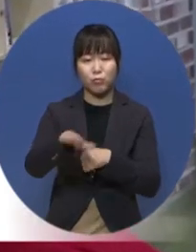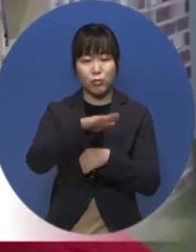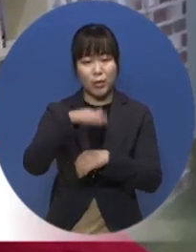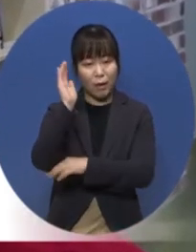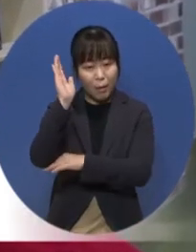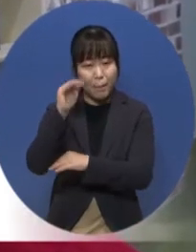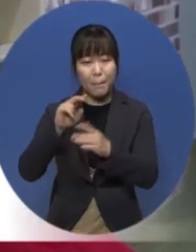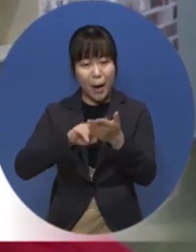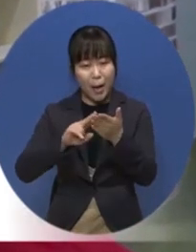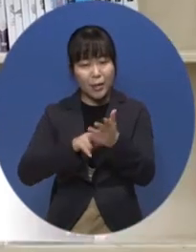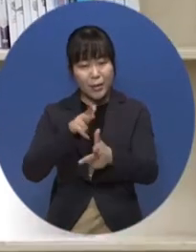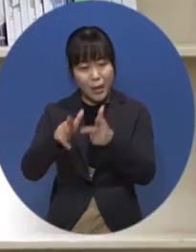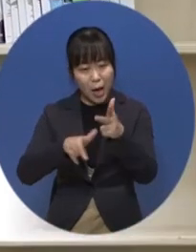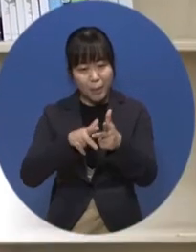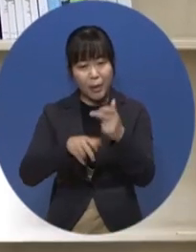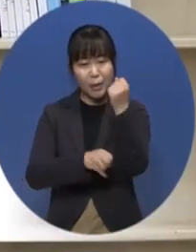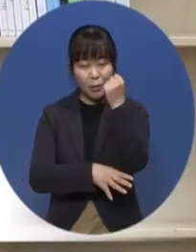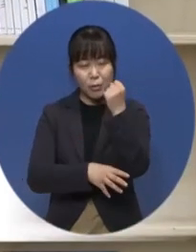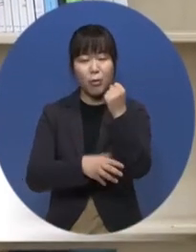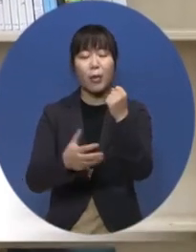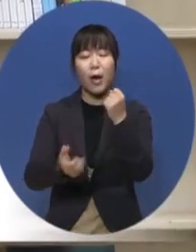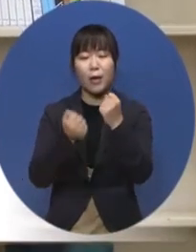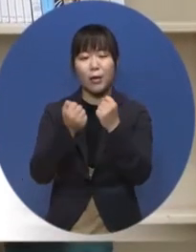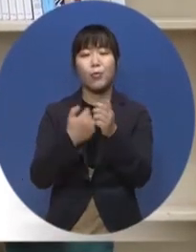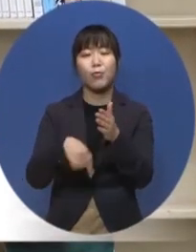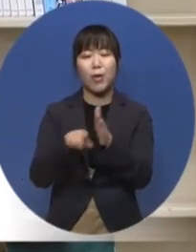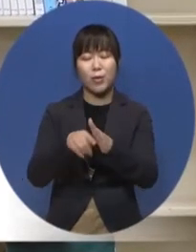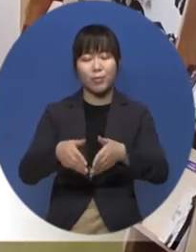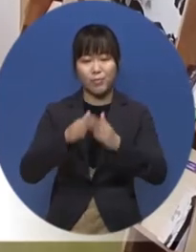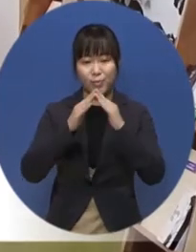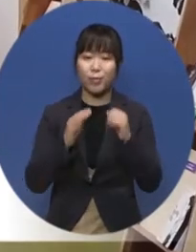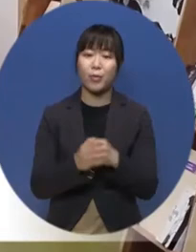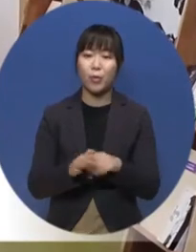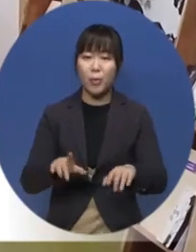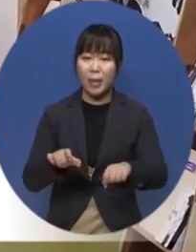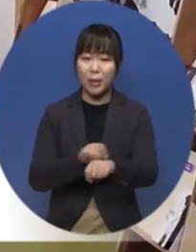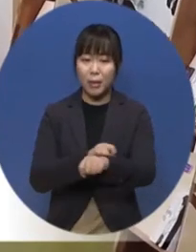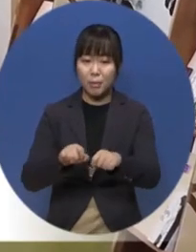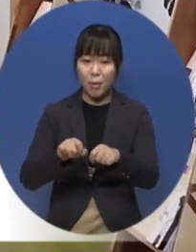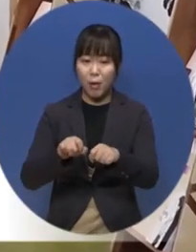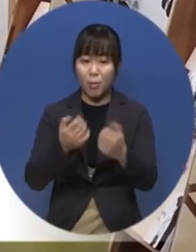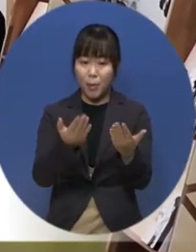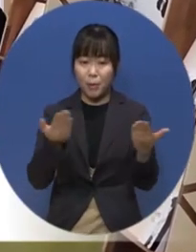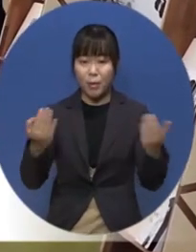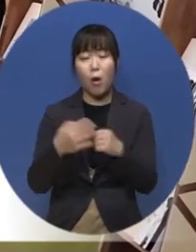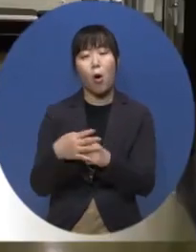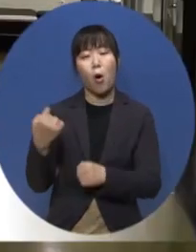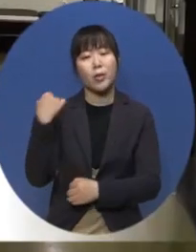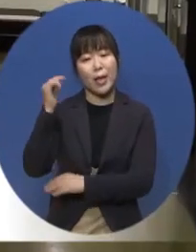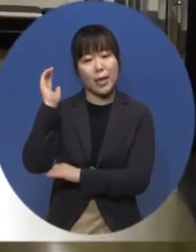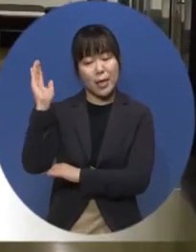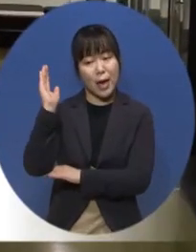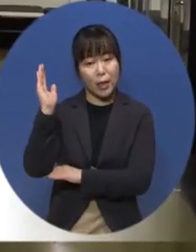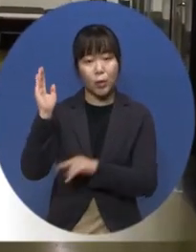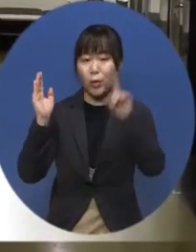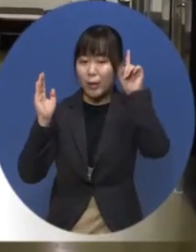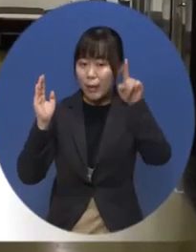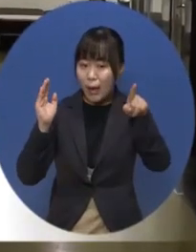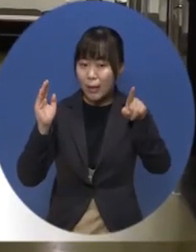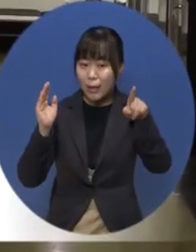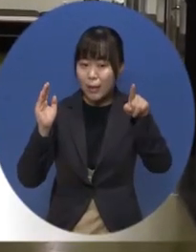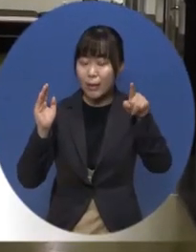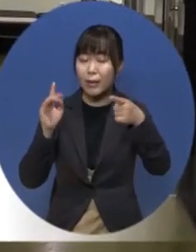고심 점 은 역할을 수행하기 위해 설립되었습니다 이번 특별전은 주제는 어제 이 이야기로 내일을